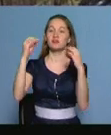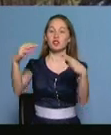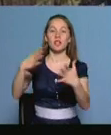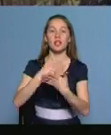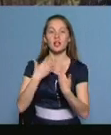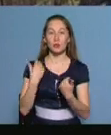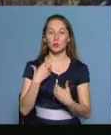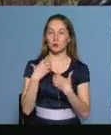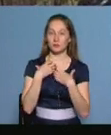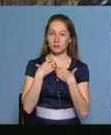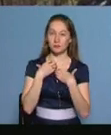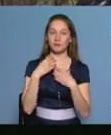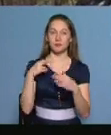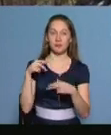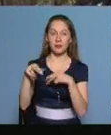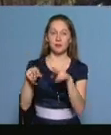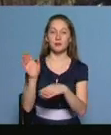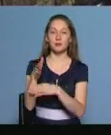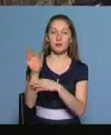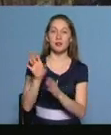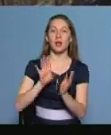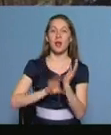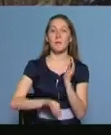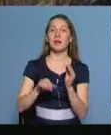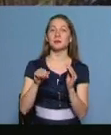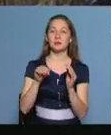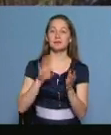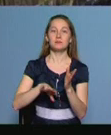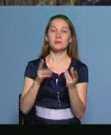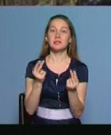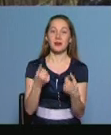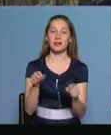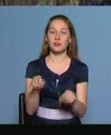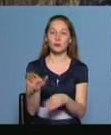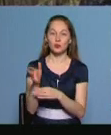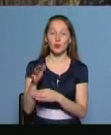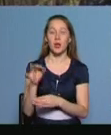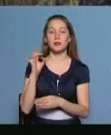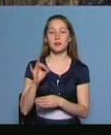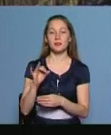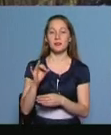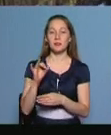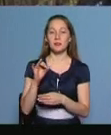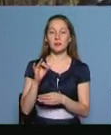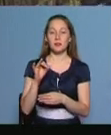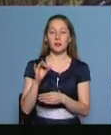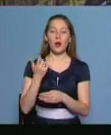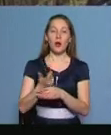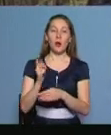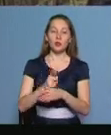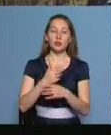немножко боязно без собаки гулять. И, ну, очень